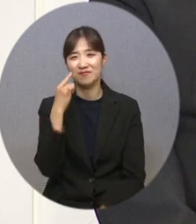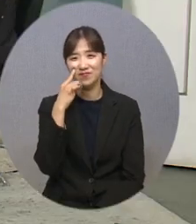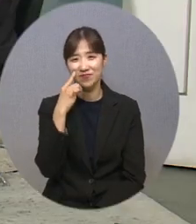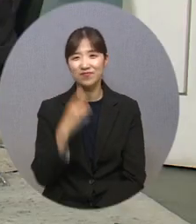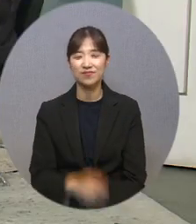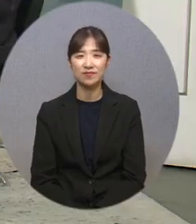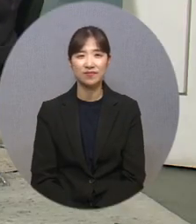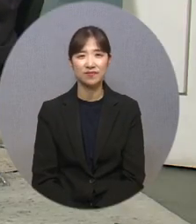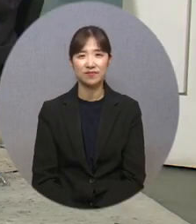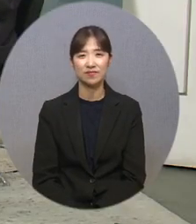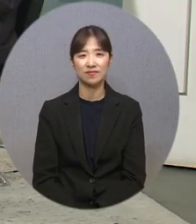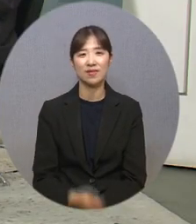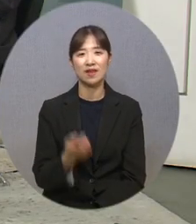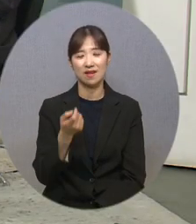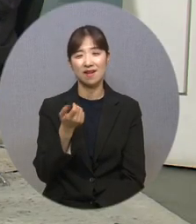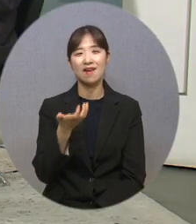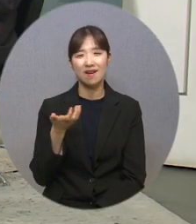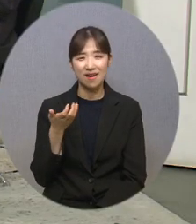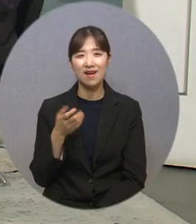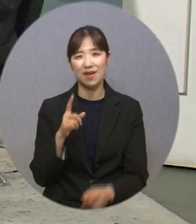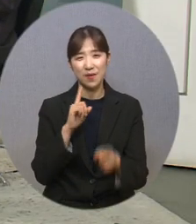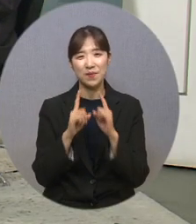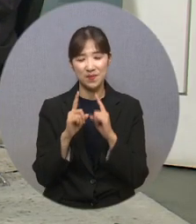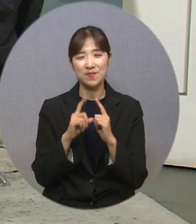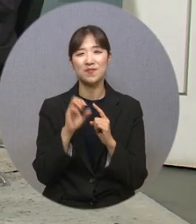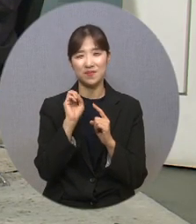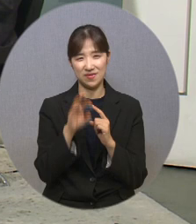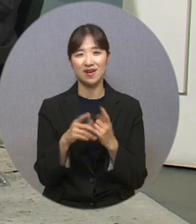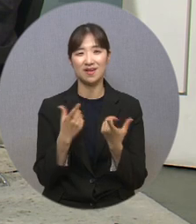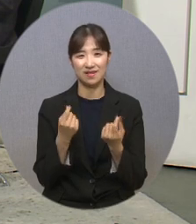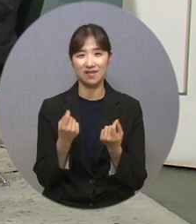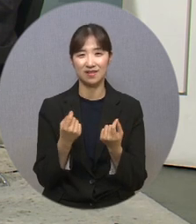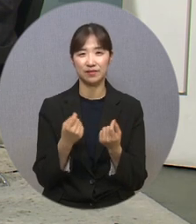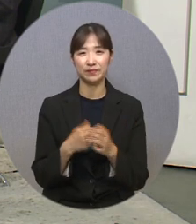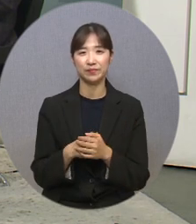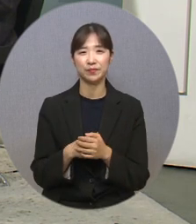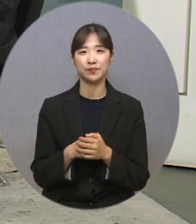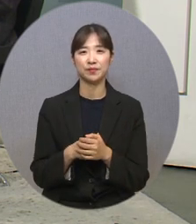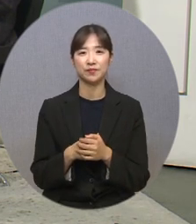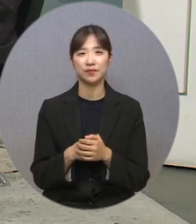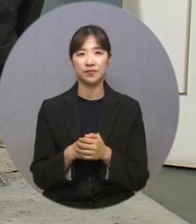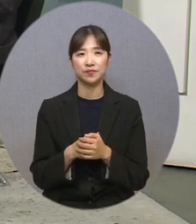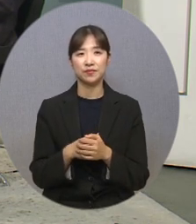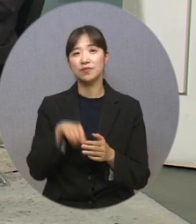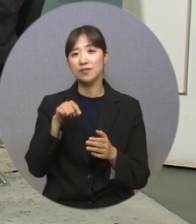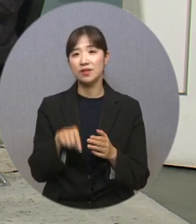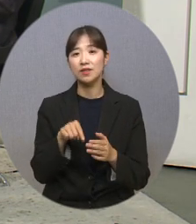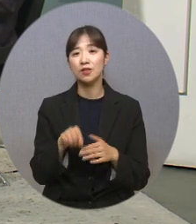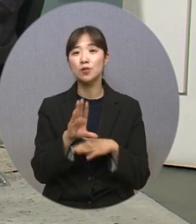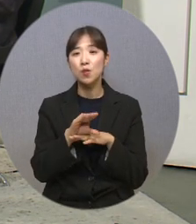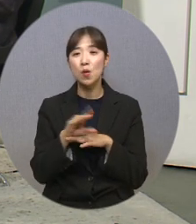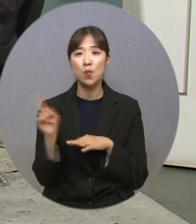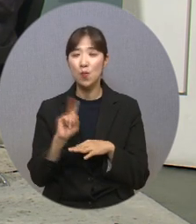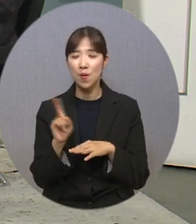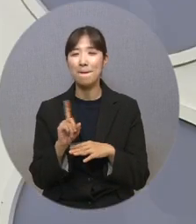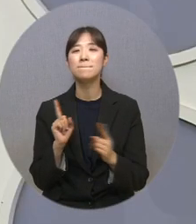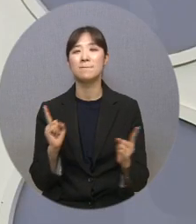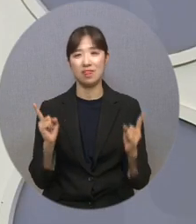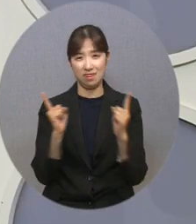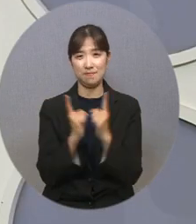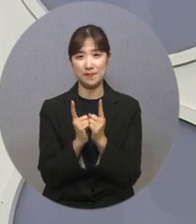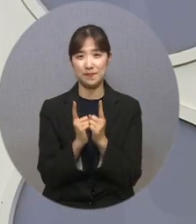궁금합니다. 네. 아까 그 잠깐 그 저 언급을 하셨죠. 말씀을 네. 하셨는데 이 프로그램의 만남이잖아요.